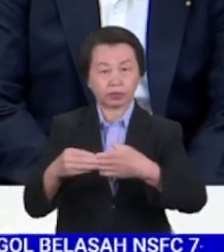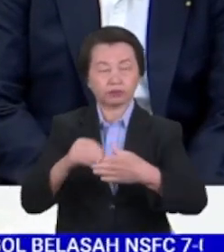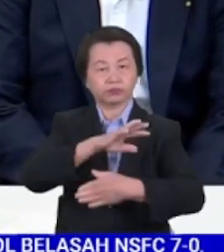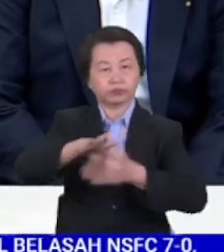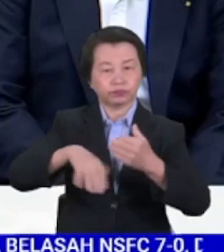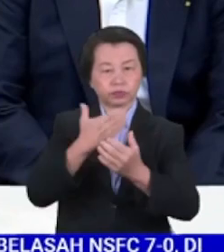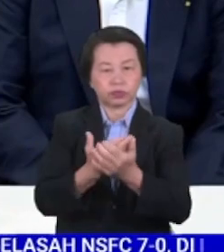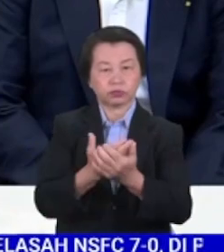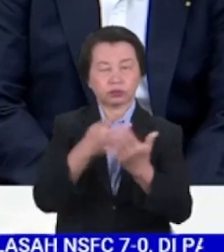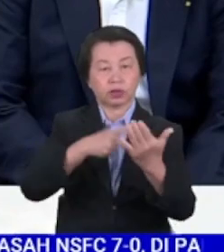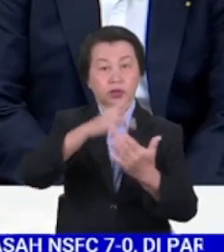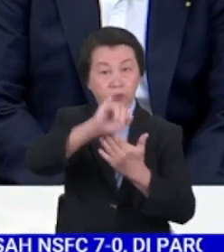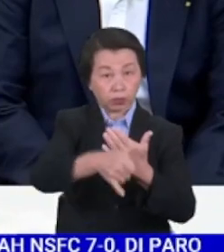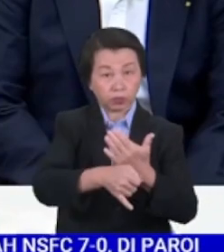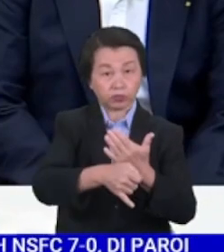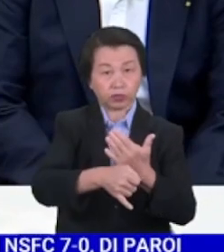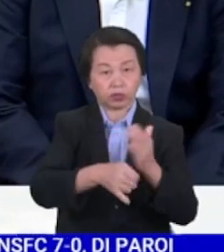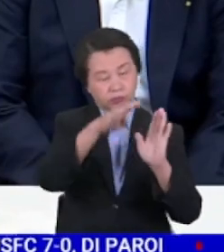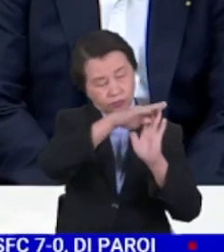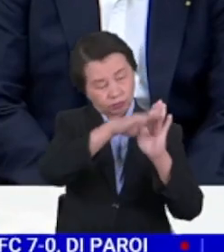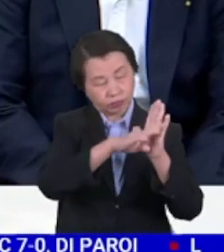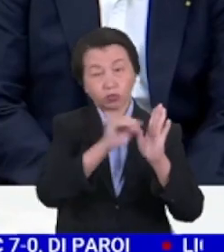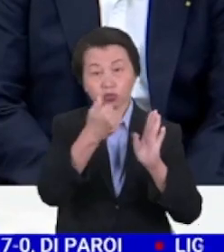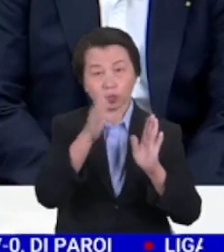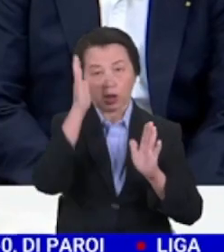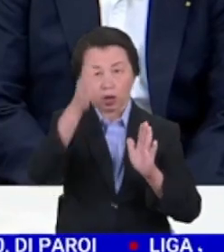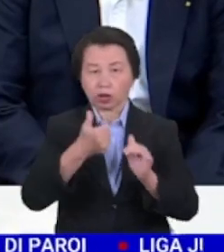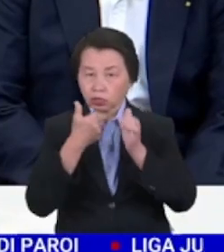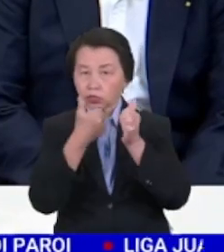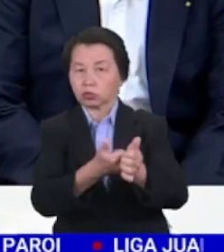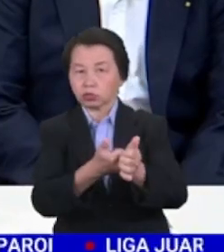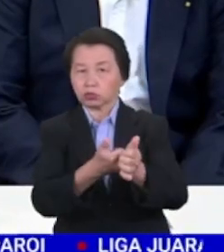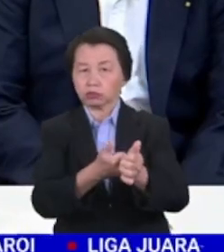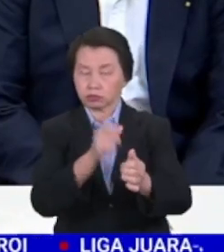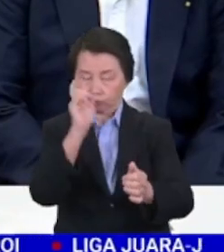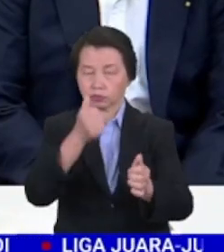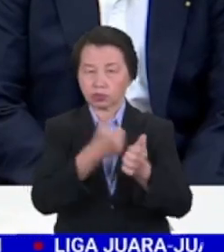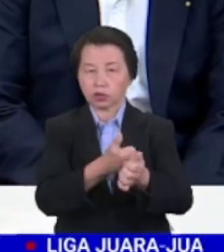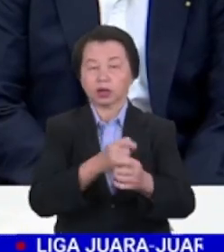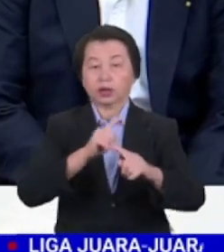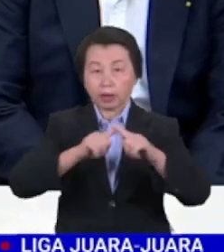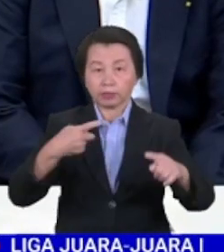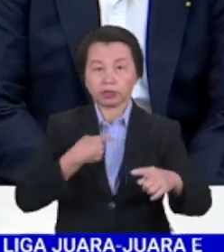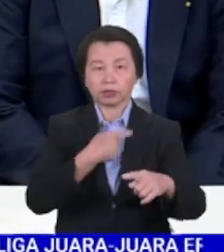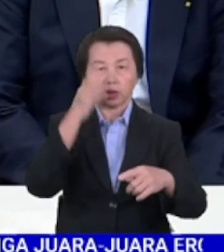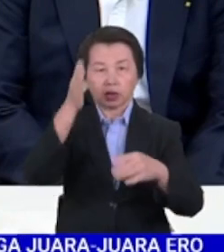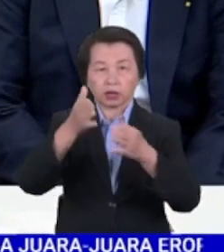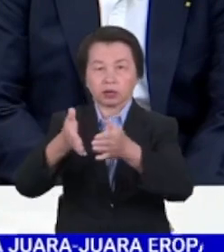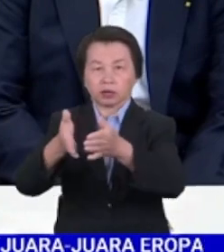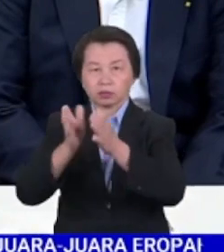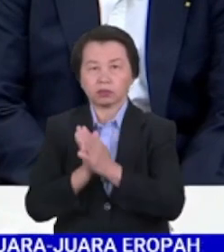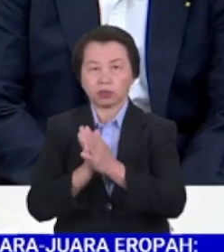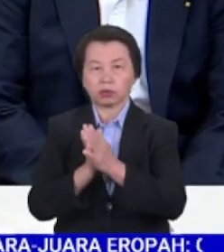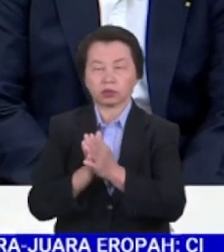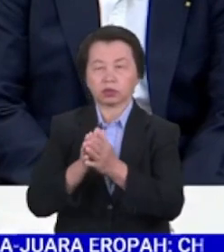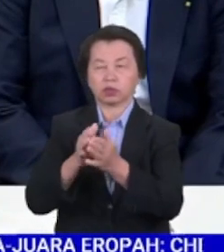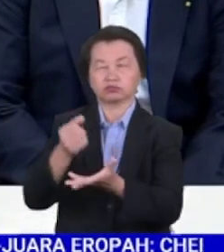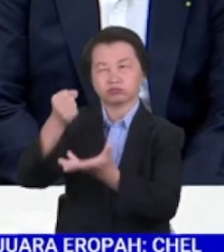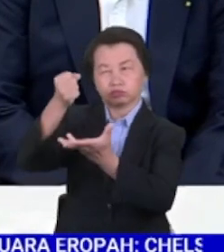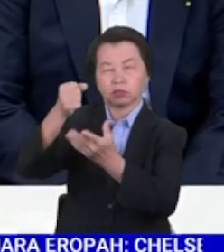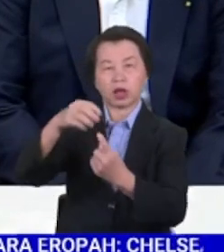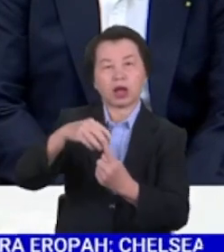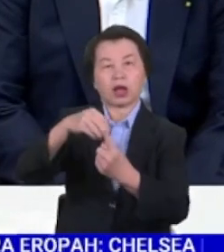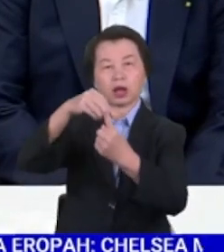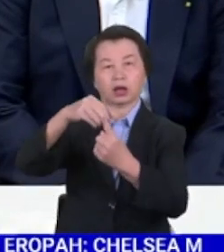semua projek-projek ini akan diikuti. Namun, kita akan mohon beberapa kelulusan khas disebabkan